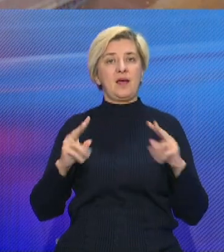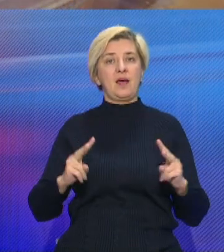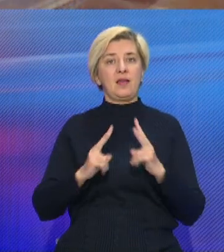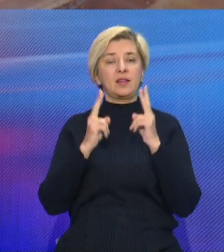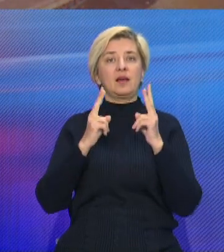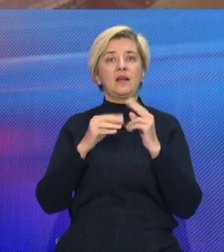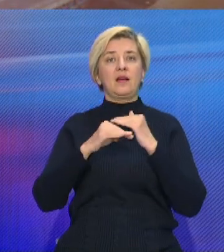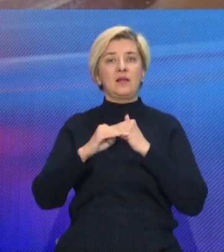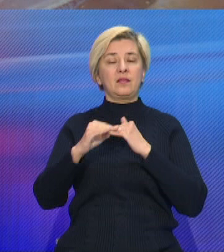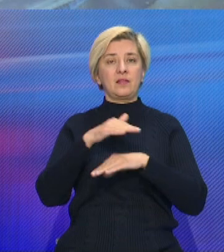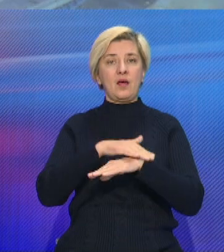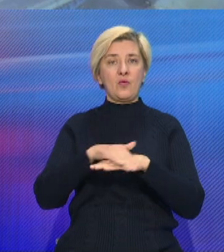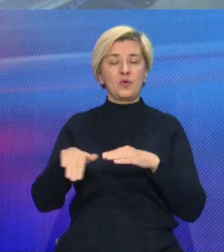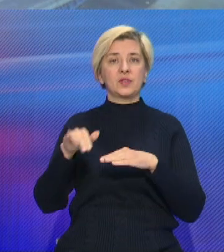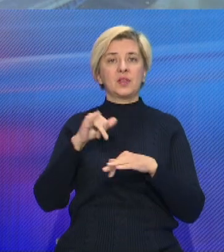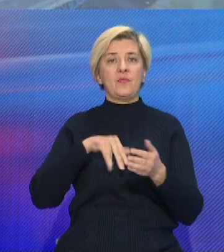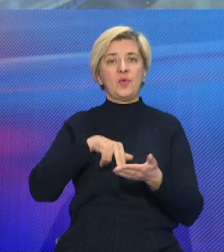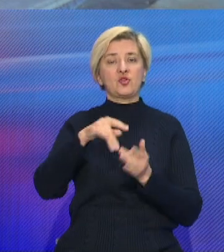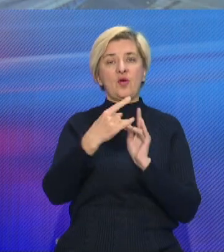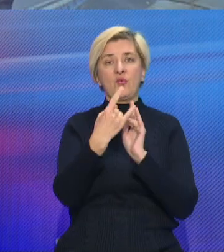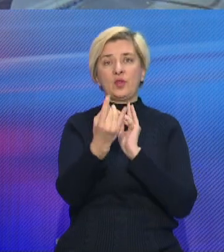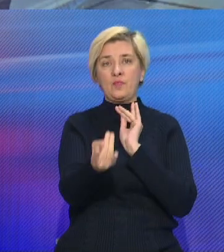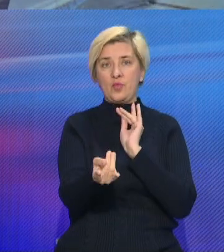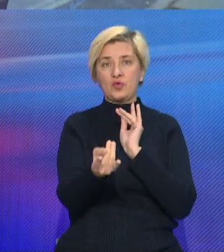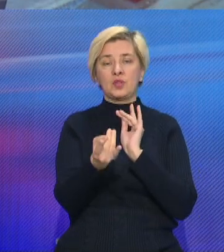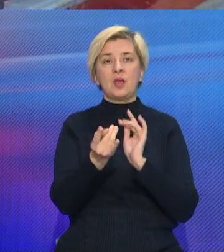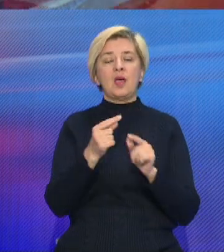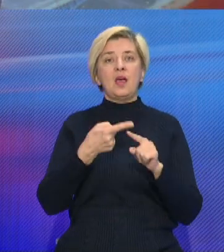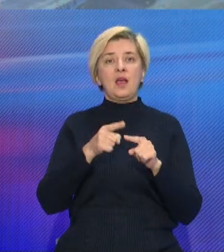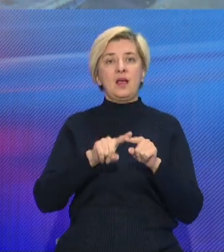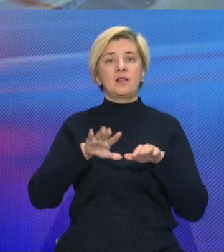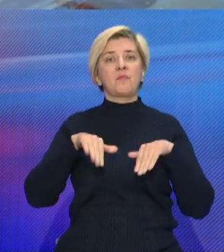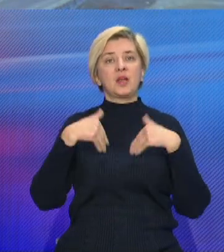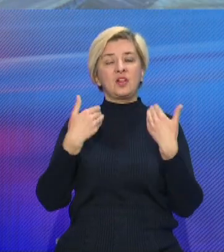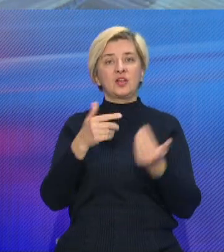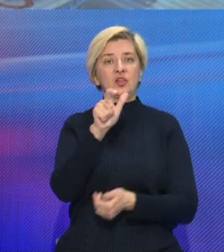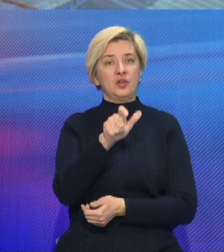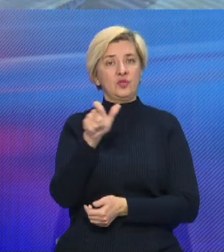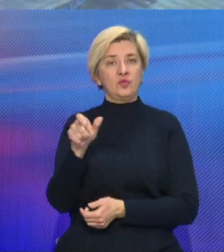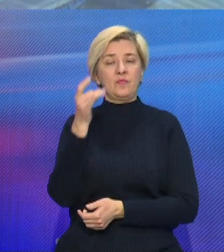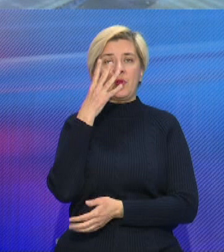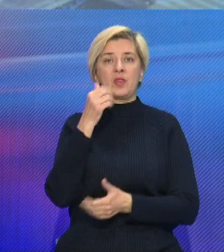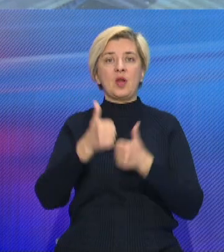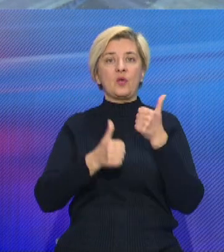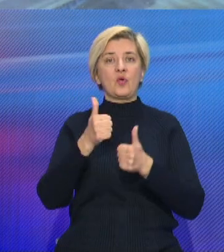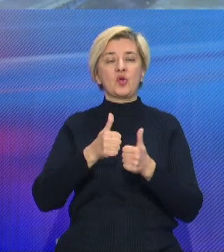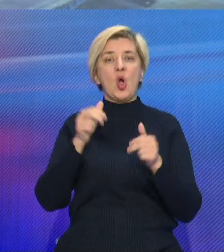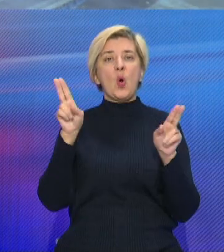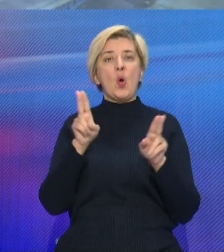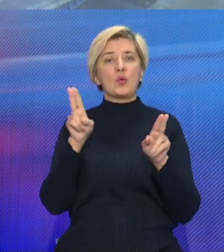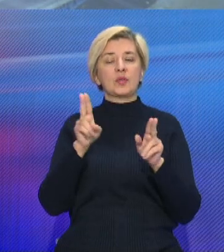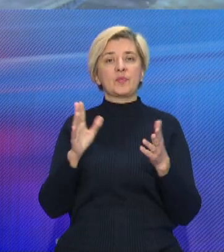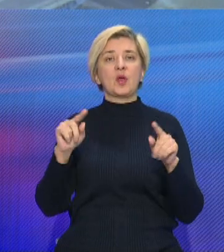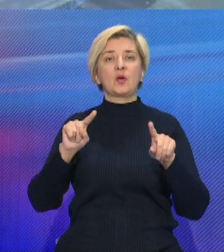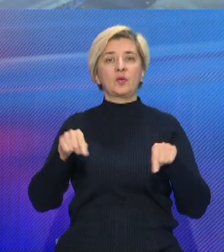на левы бераг галоўнай ракі горада. Гэта іншыя ініцыятывы прапанавалі жыхары пры Нёмане на конкурс канцэпцыі